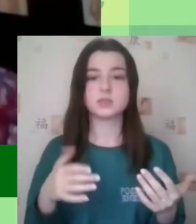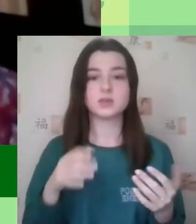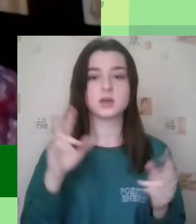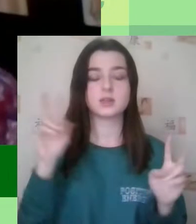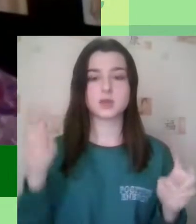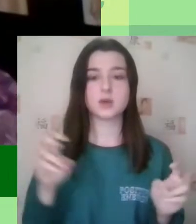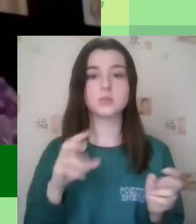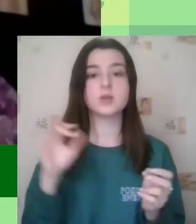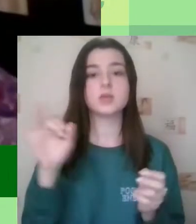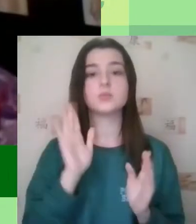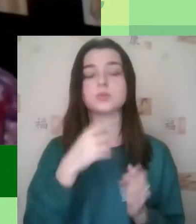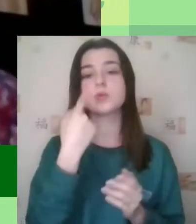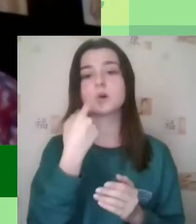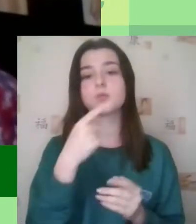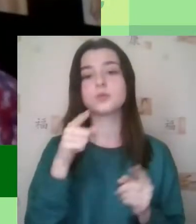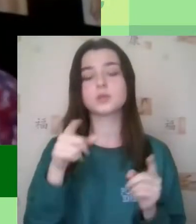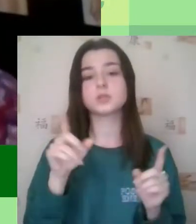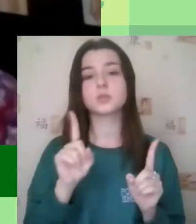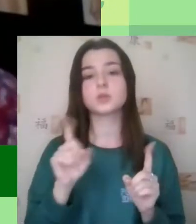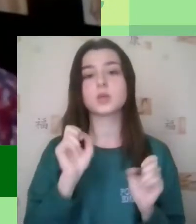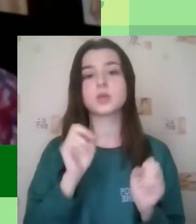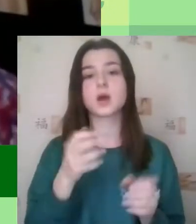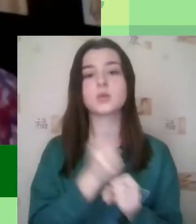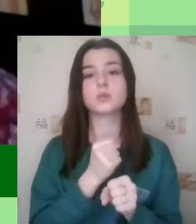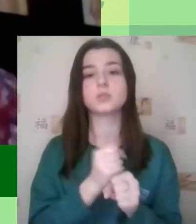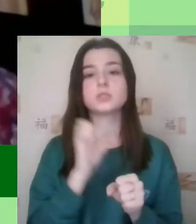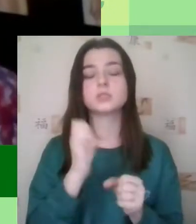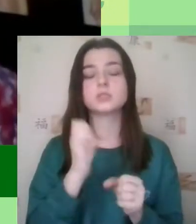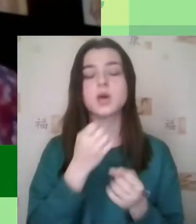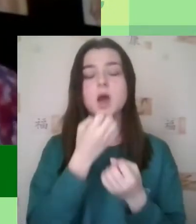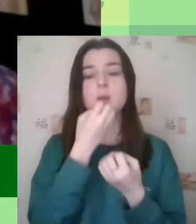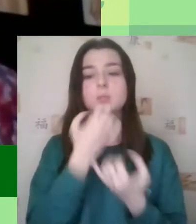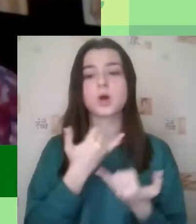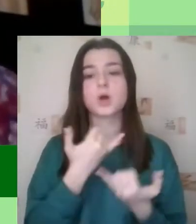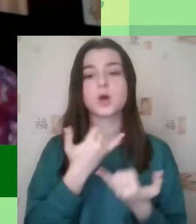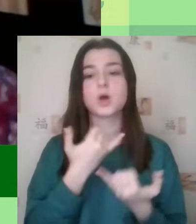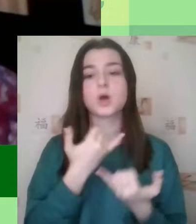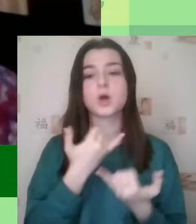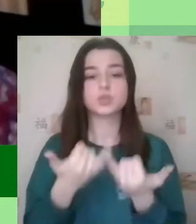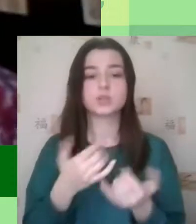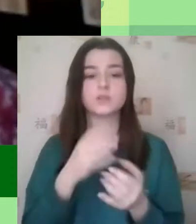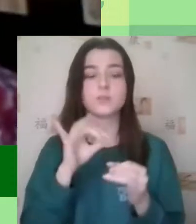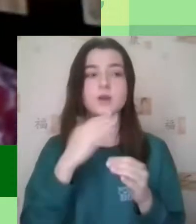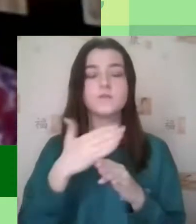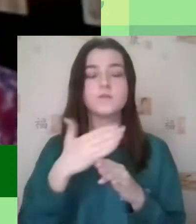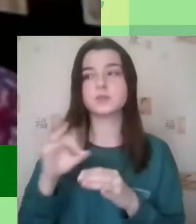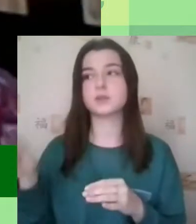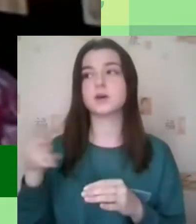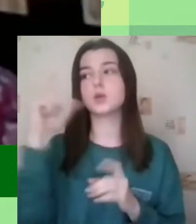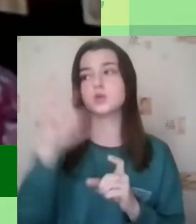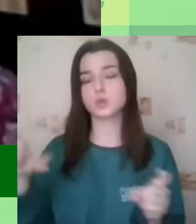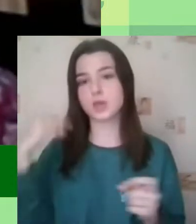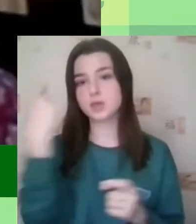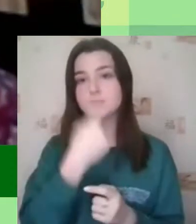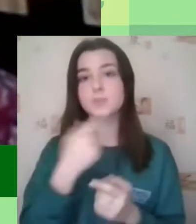Ми поговоримо про те, як працювати з донатами, тобто з благодійними пожертвами від конкретних людей, як то кажуть, від фізичних осіб. Да?